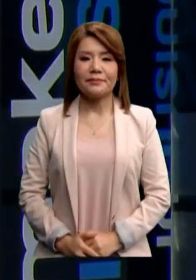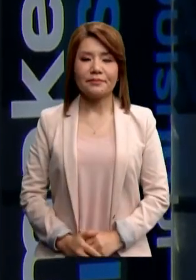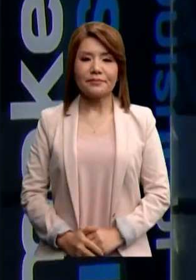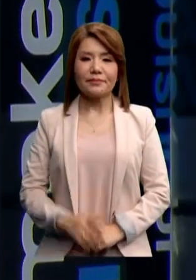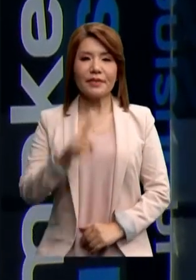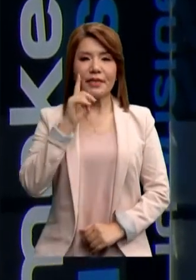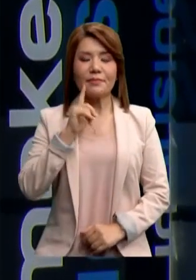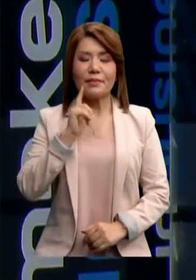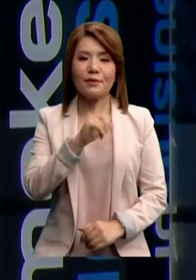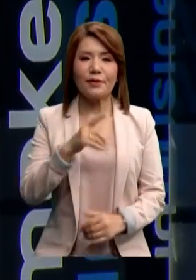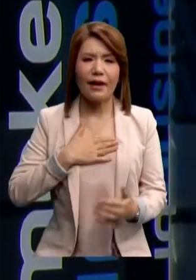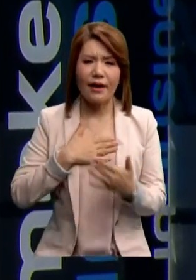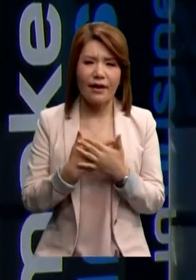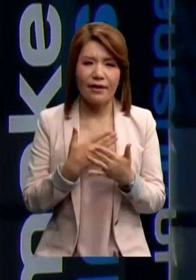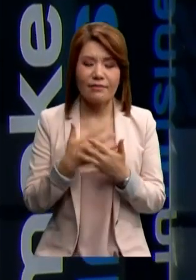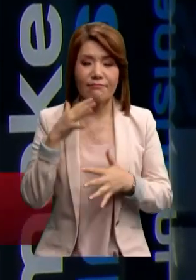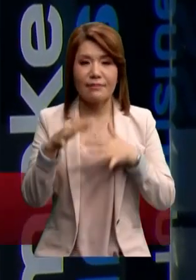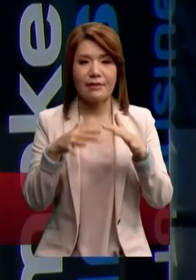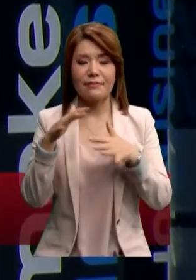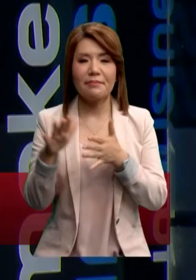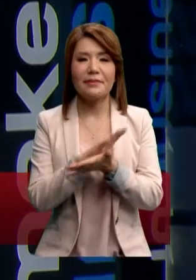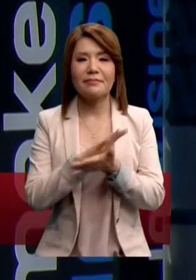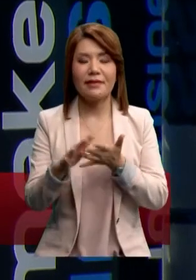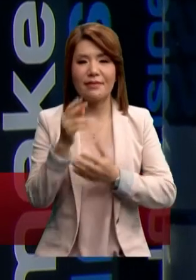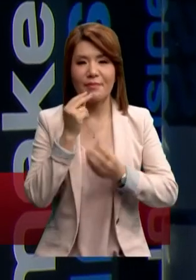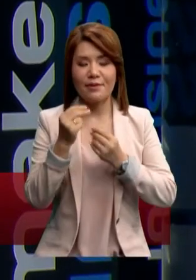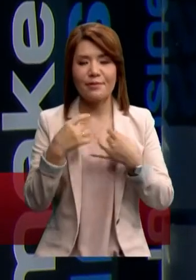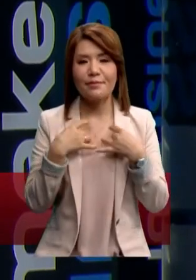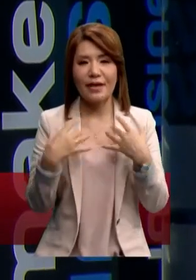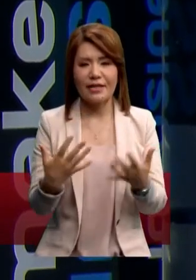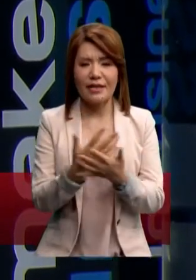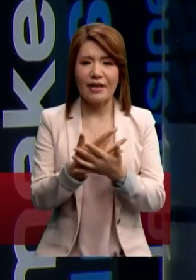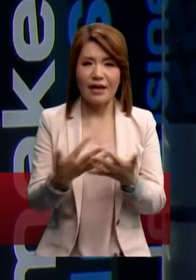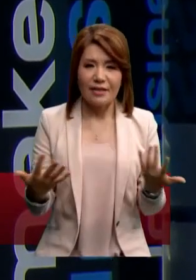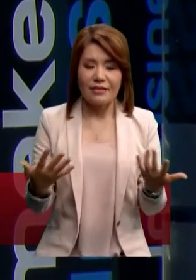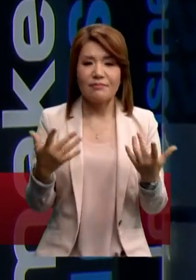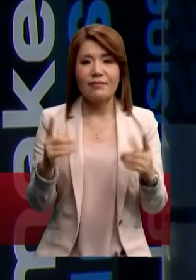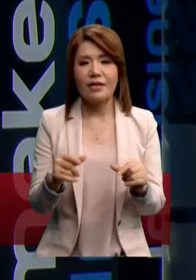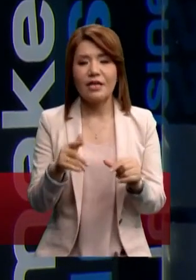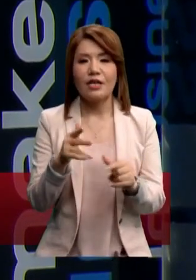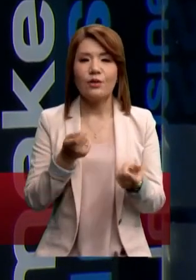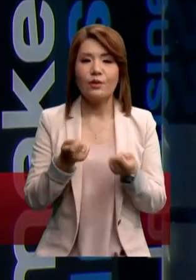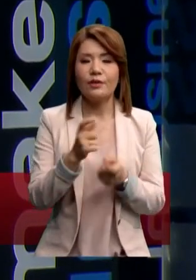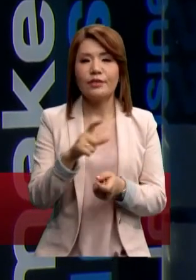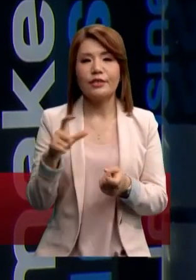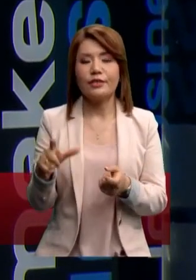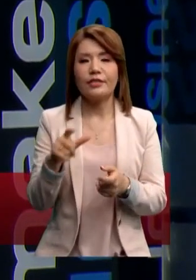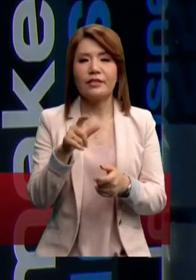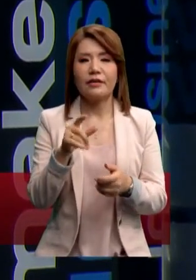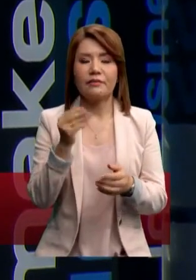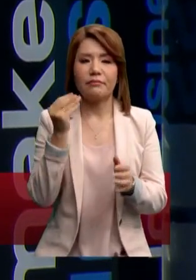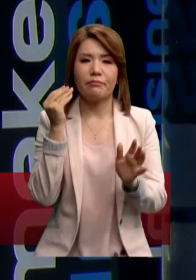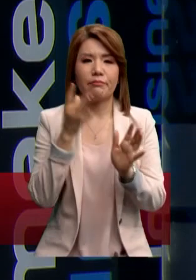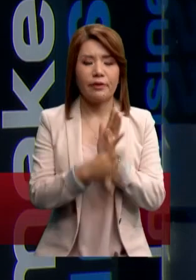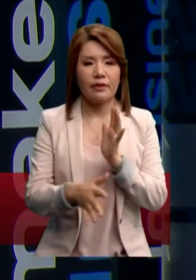А пока люди все активнее и активнее налетают на бесплатную еду во время праздников и различных акций, чиновники продолжают неэффективно